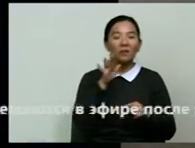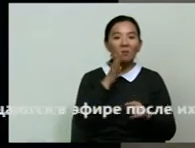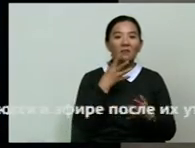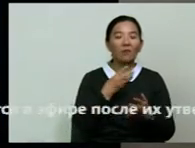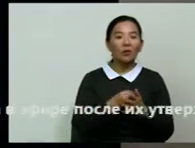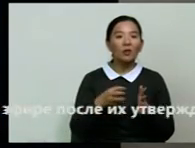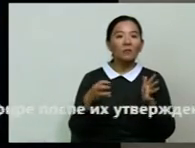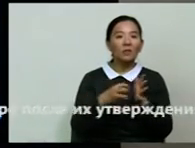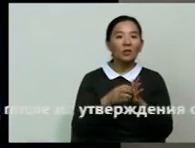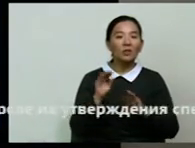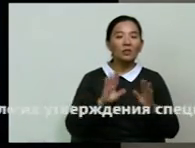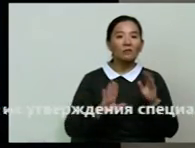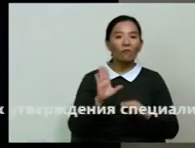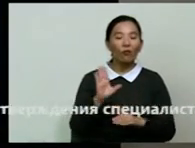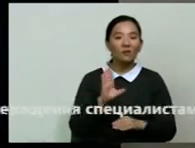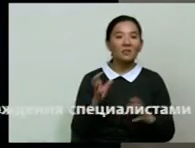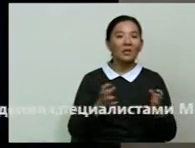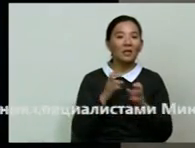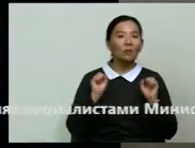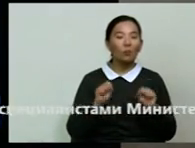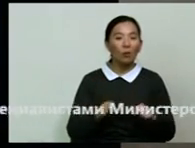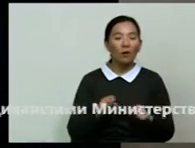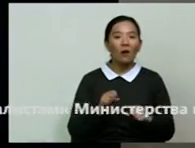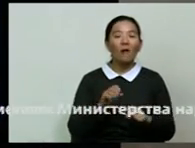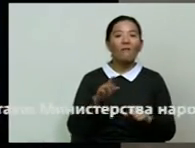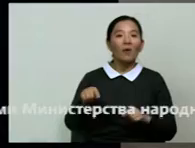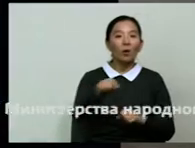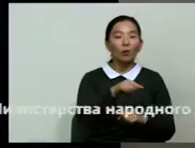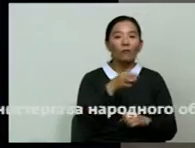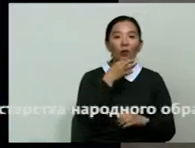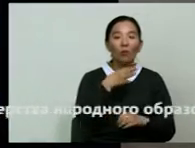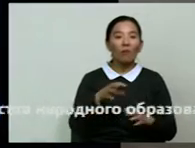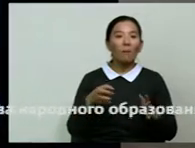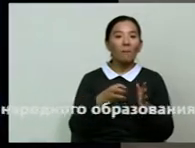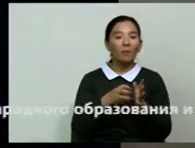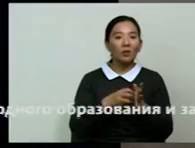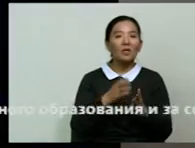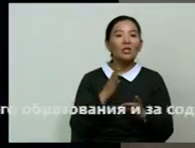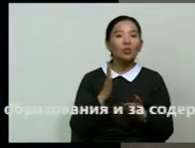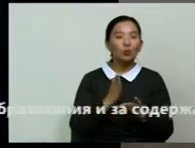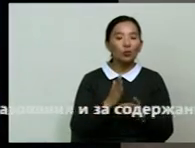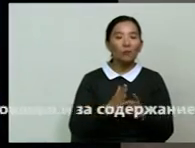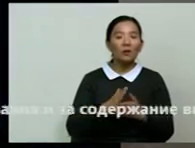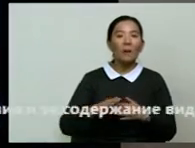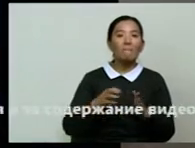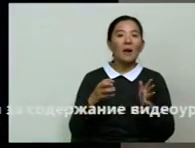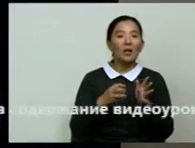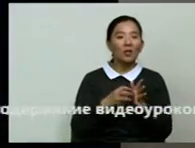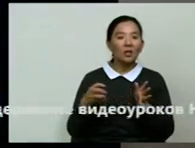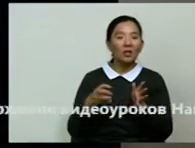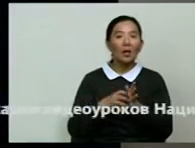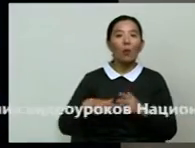свойства. Значит, вокруг любого магнита существует магнитное поле. Что такое магнитное